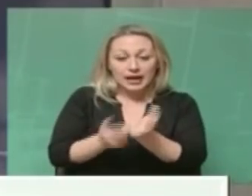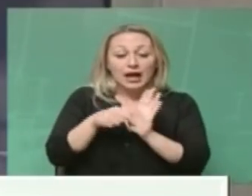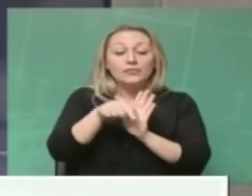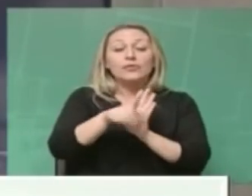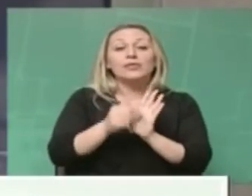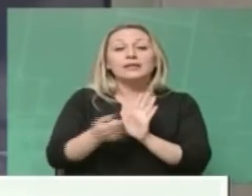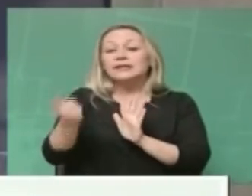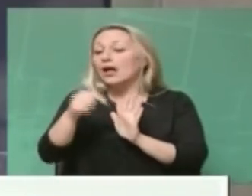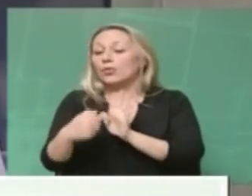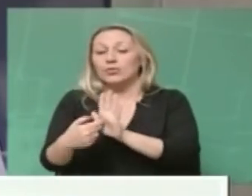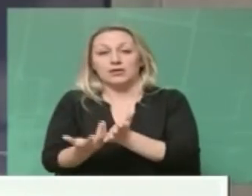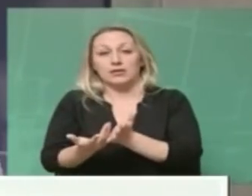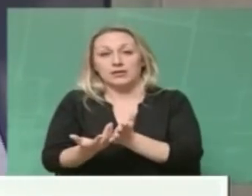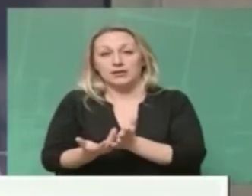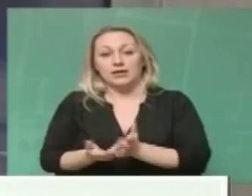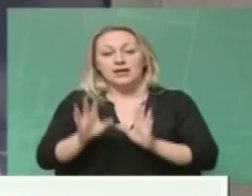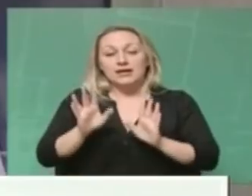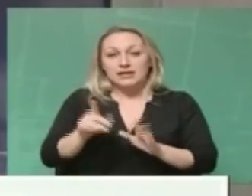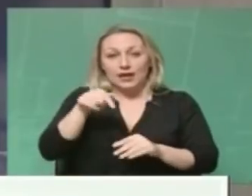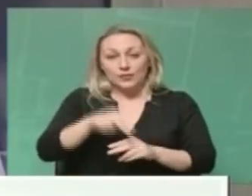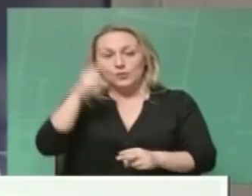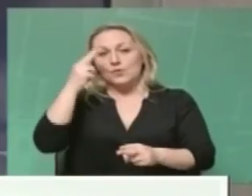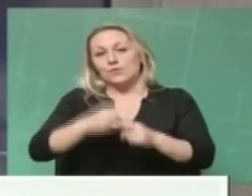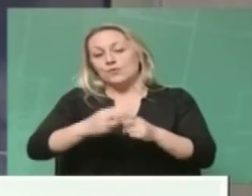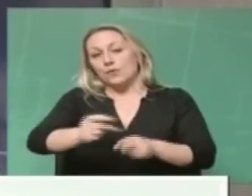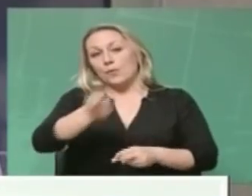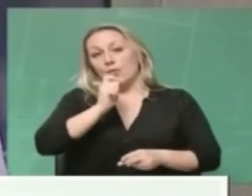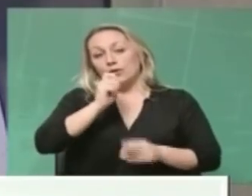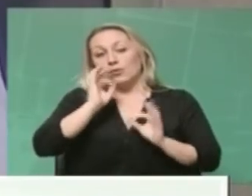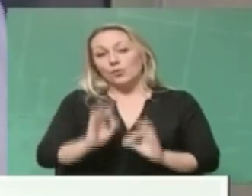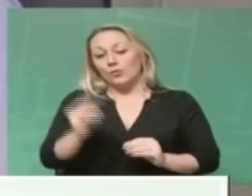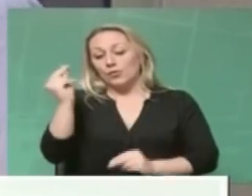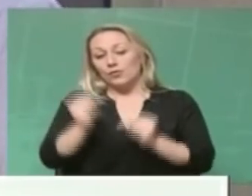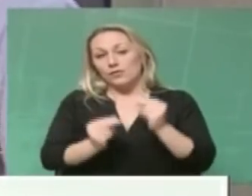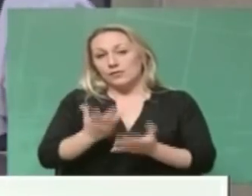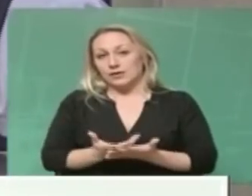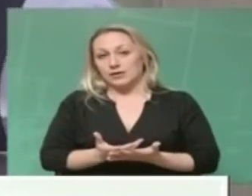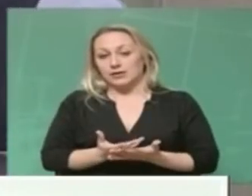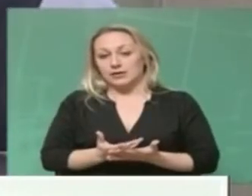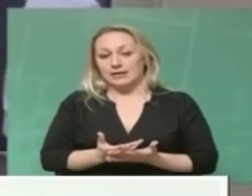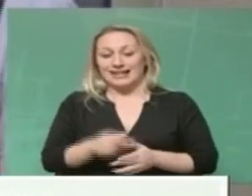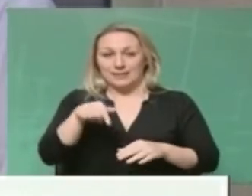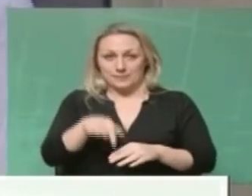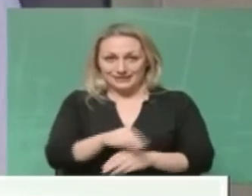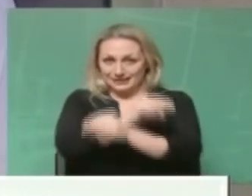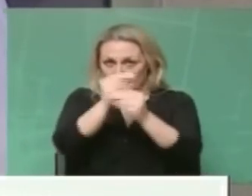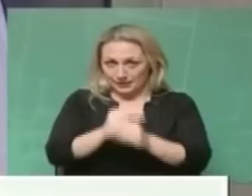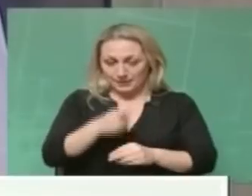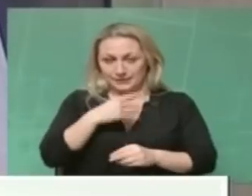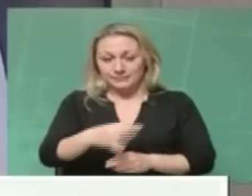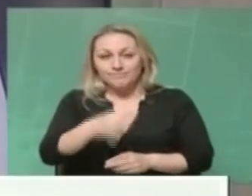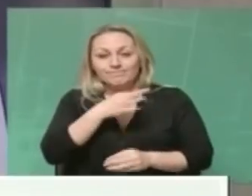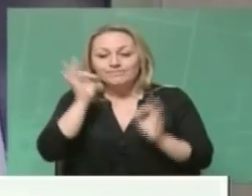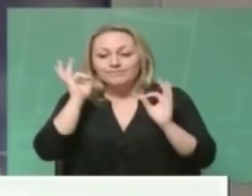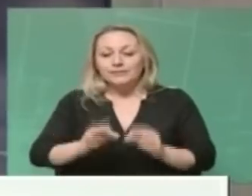πράγματος. Και είναι ή δεν είναι αυτό το κεντρικό πολιτικό ζήτημα? Δηλαδή, χρειάζεται ή δεν χρειάζεται ένας Δήμος,